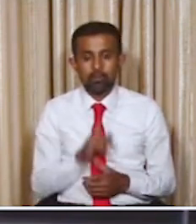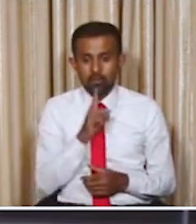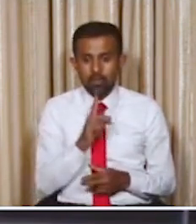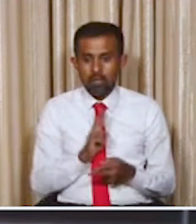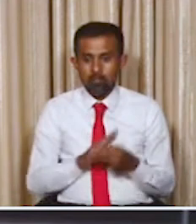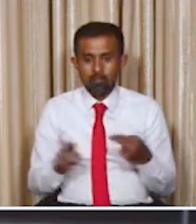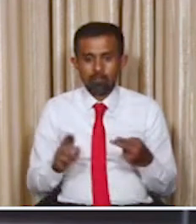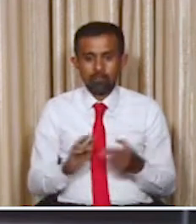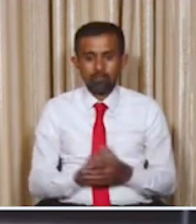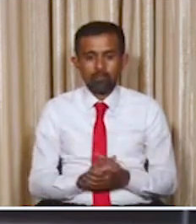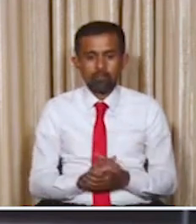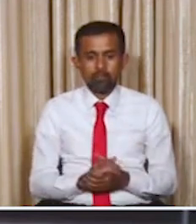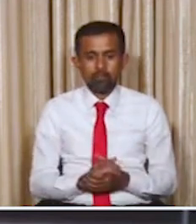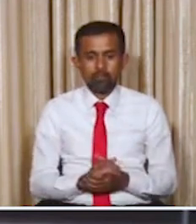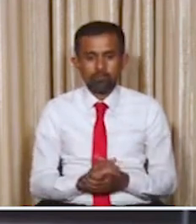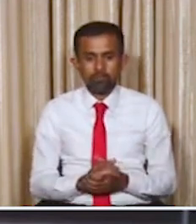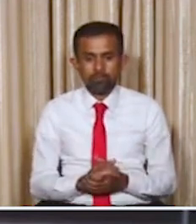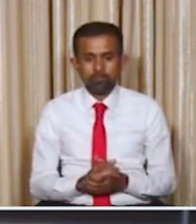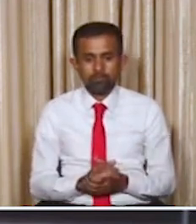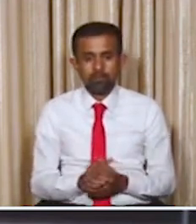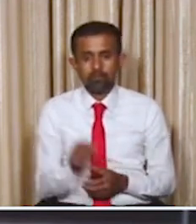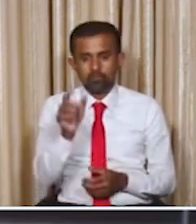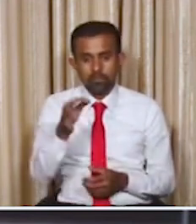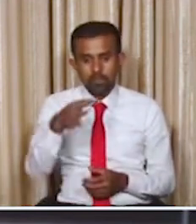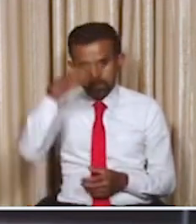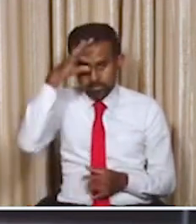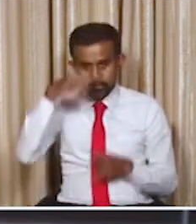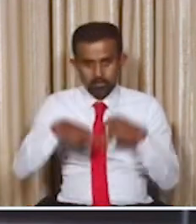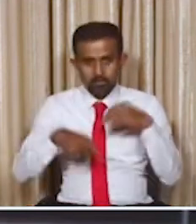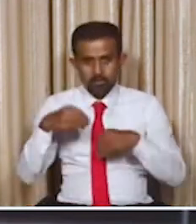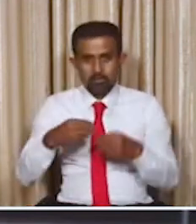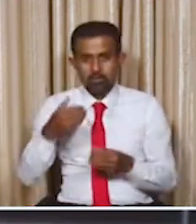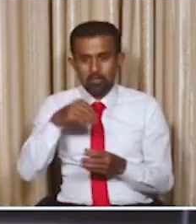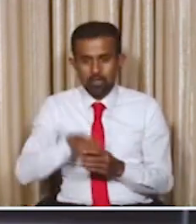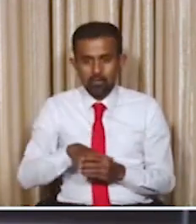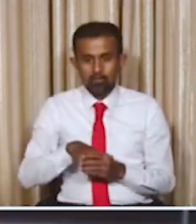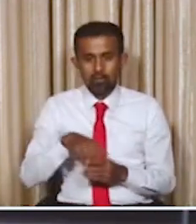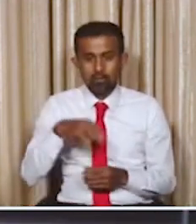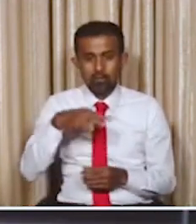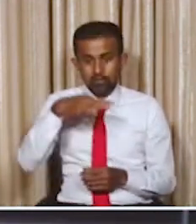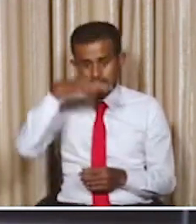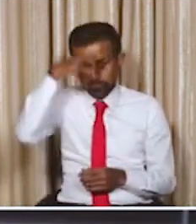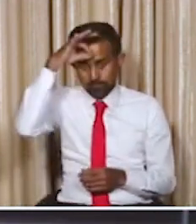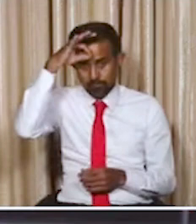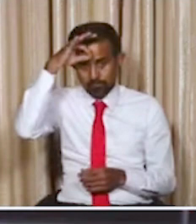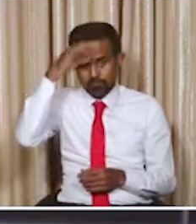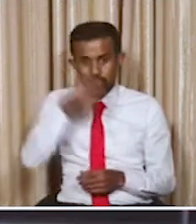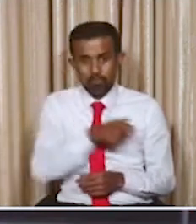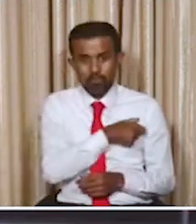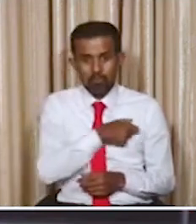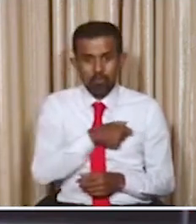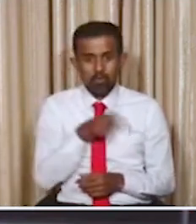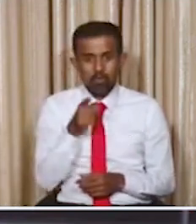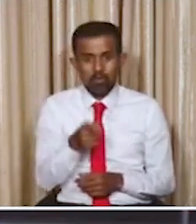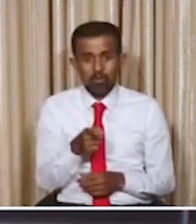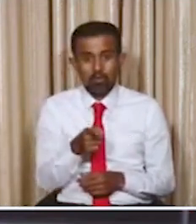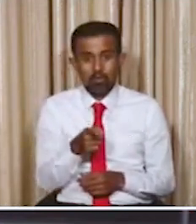epa obathumala obathuma singhala chandeyen pat vela ida passe singhala please wind up your time is over